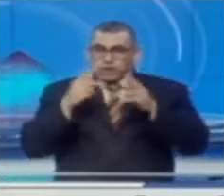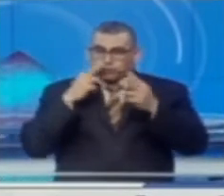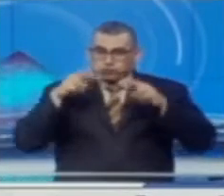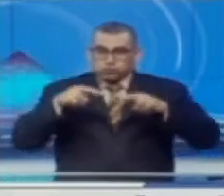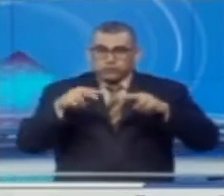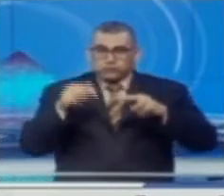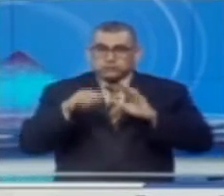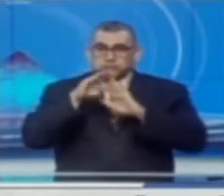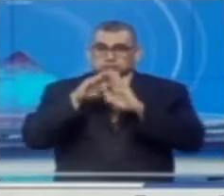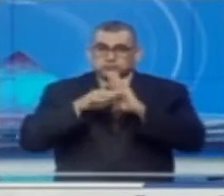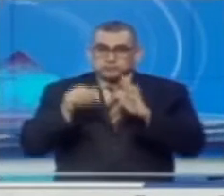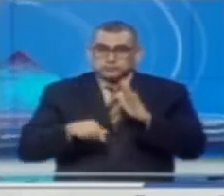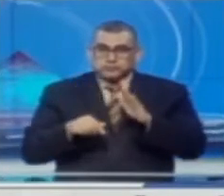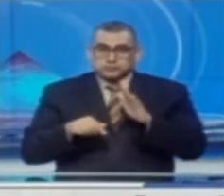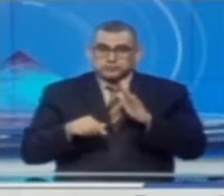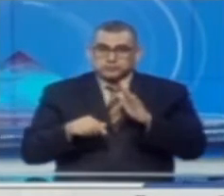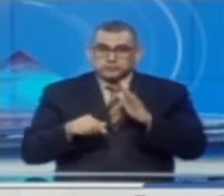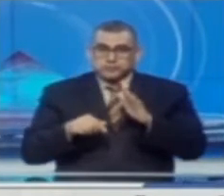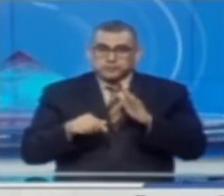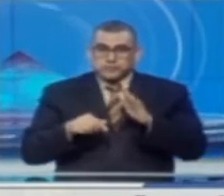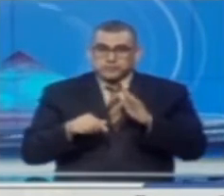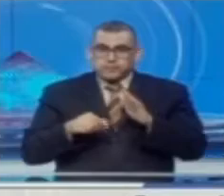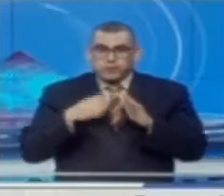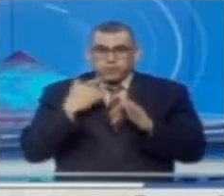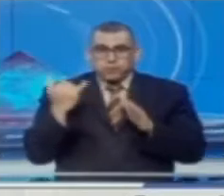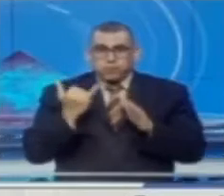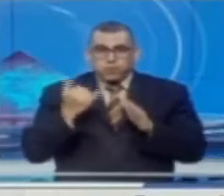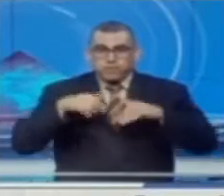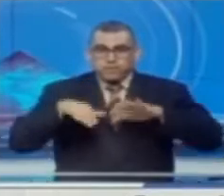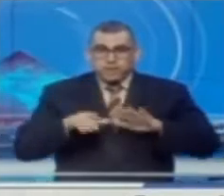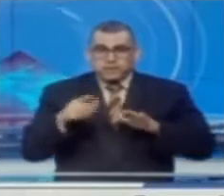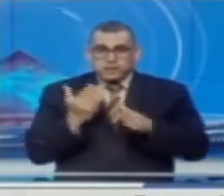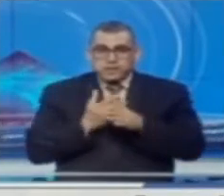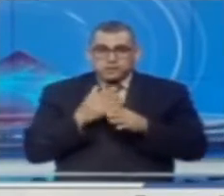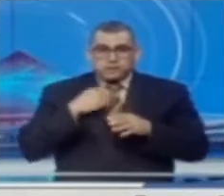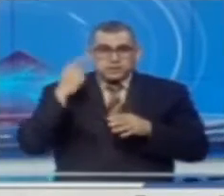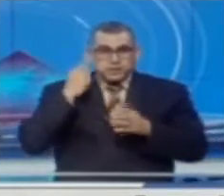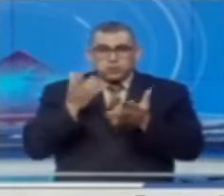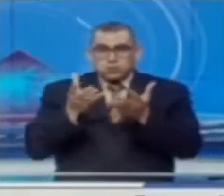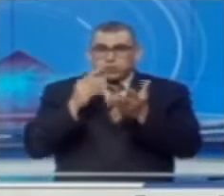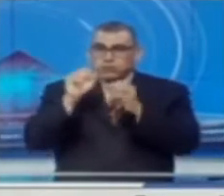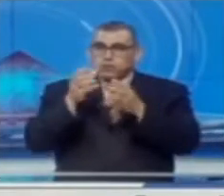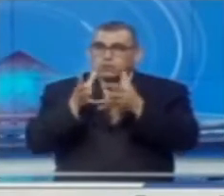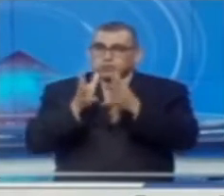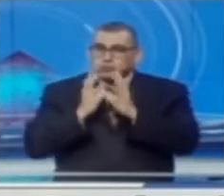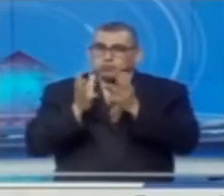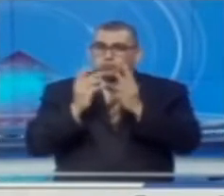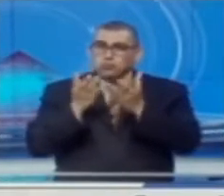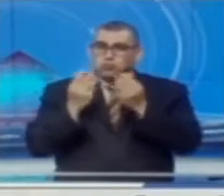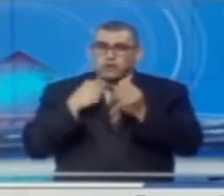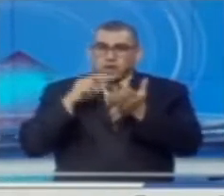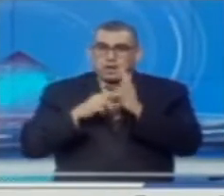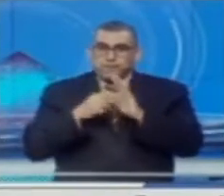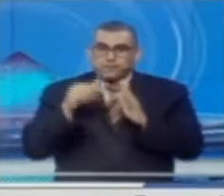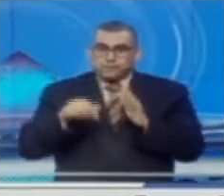في إطار يعني اهتمام المجلس بالاستماع إلى وجهة النظر الأخرى. طبعا احنا